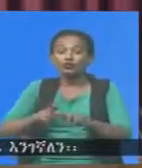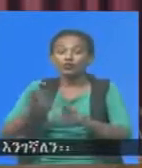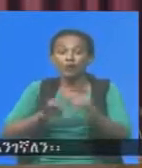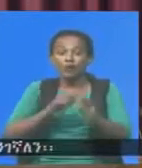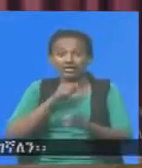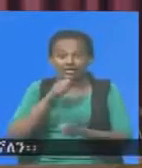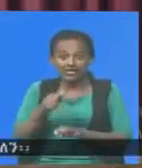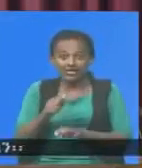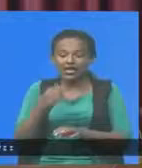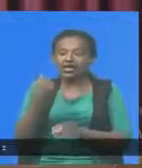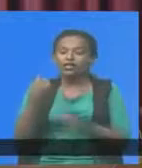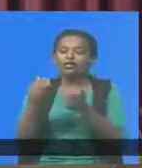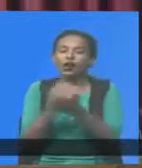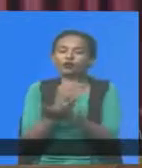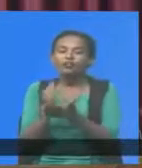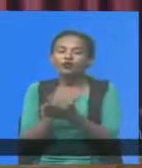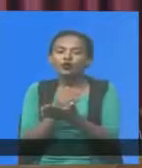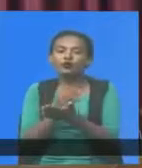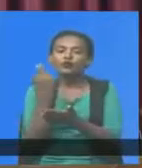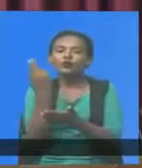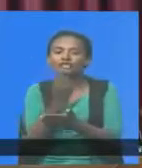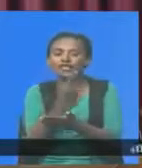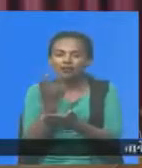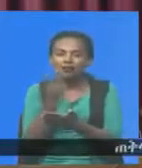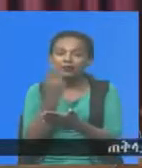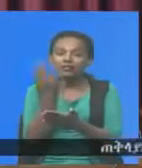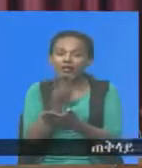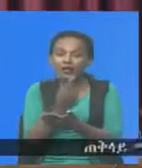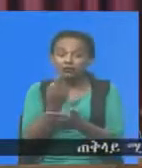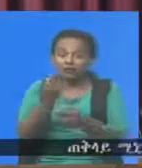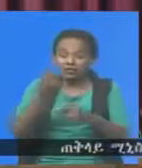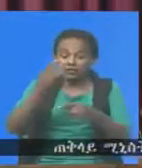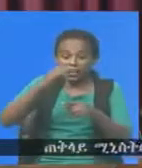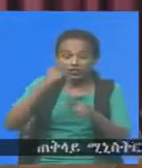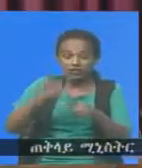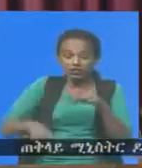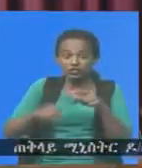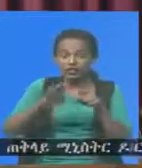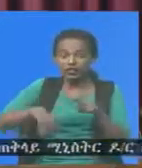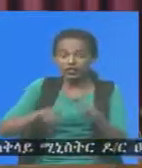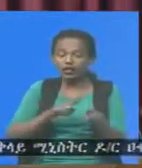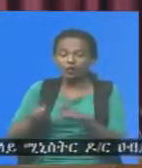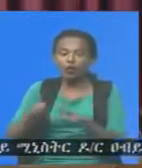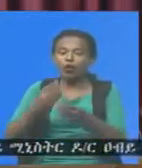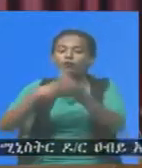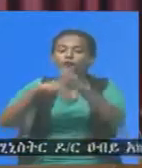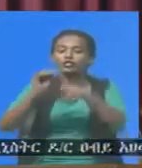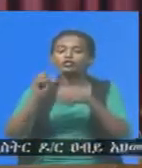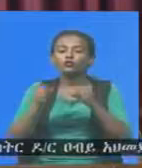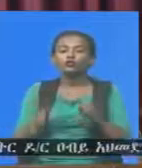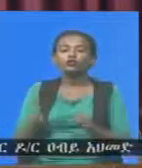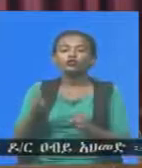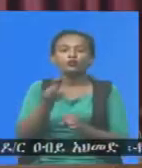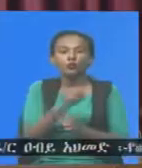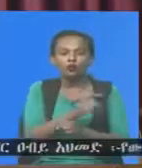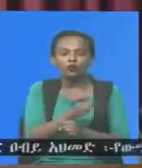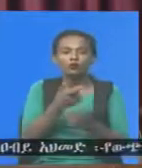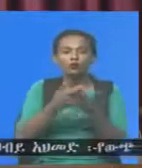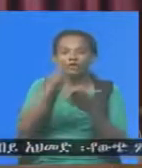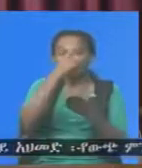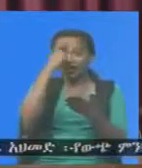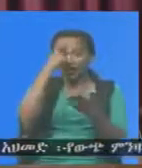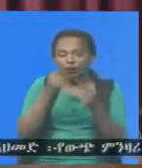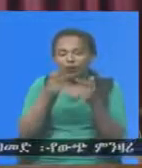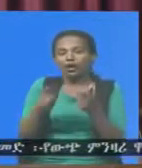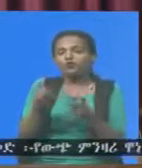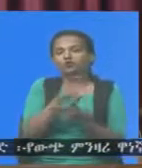መጠቀም መጠቀም ሲሳም ደግሞ መሸጥ የሚችል አፕሮች ይሆናል። በዚህ ምክንያት የሚያሳልጥ መሆኑን ታሳቢ ማድረግ